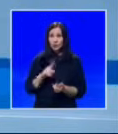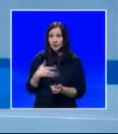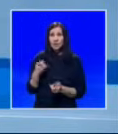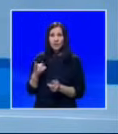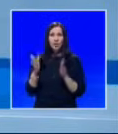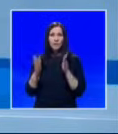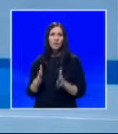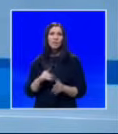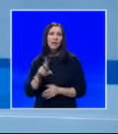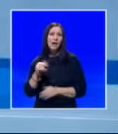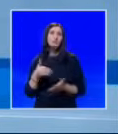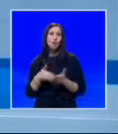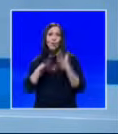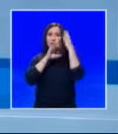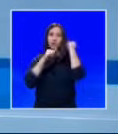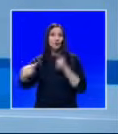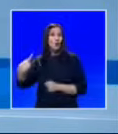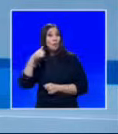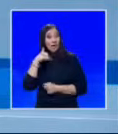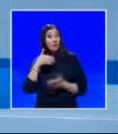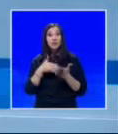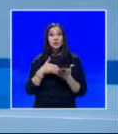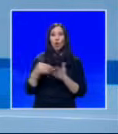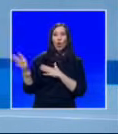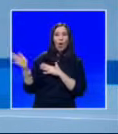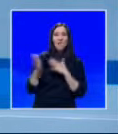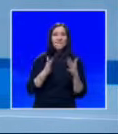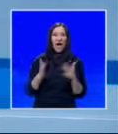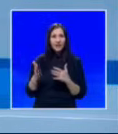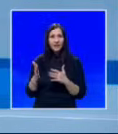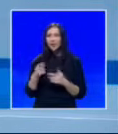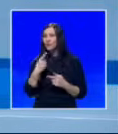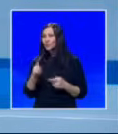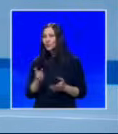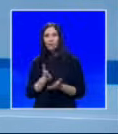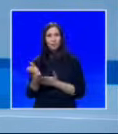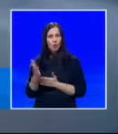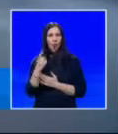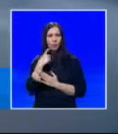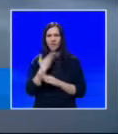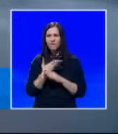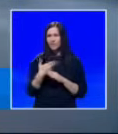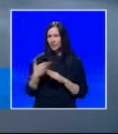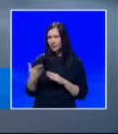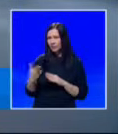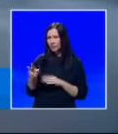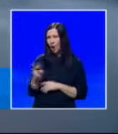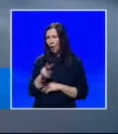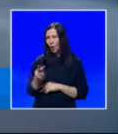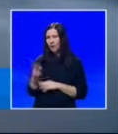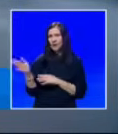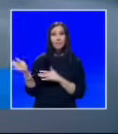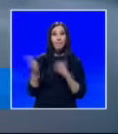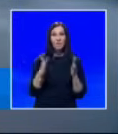и не казвам, че защото от посолството ще се обадат, а защото вятъра просто ще духа на друга посока. И Борисов винаги се ориентира по